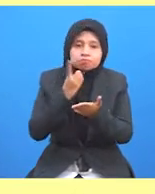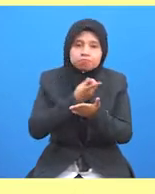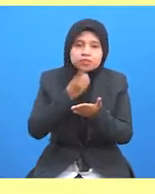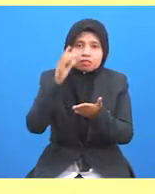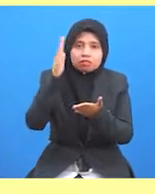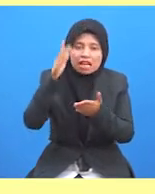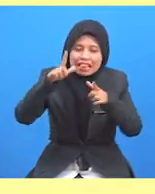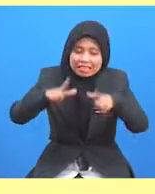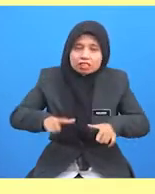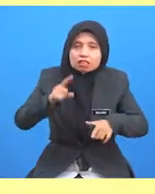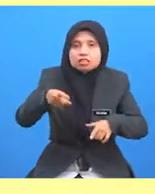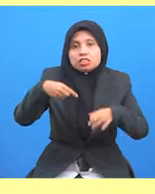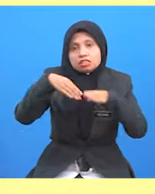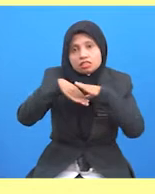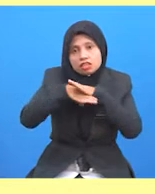تحتها